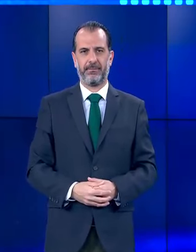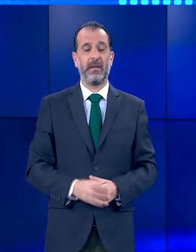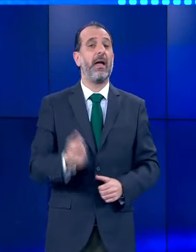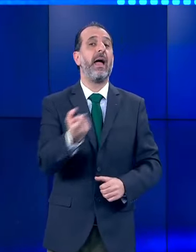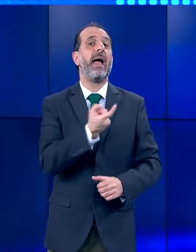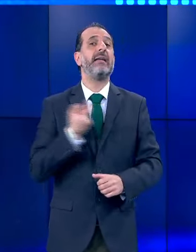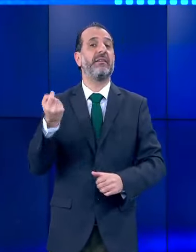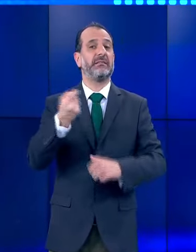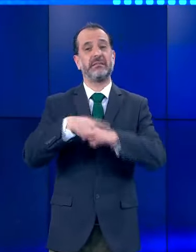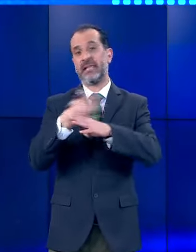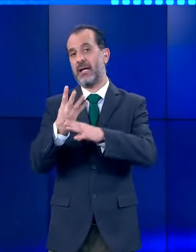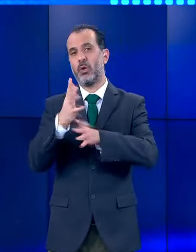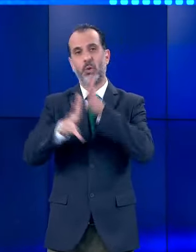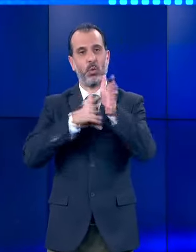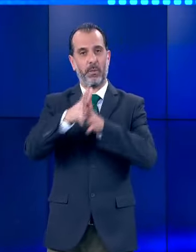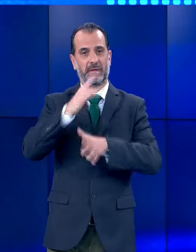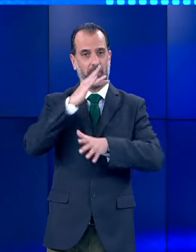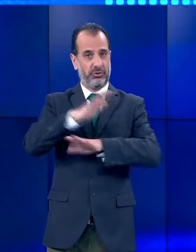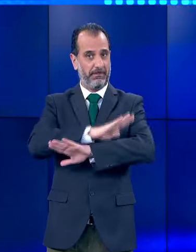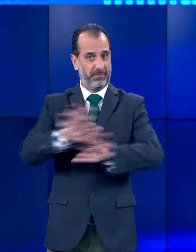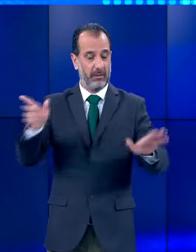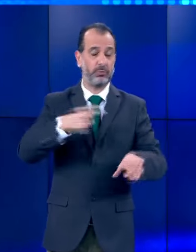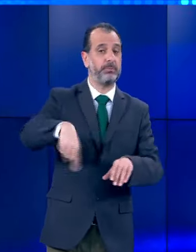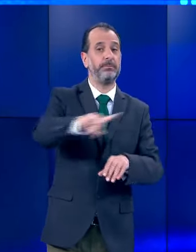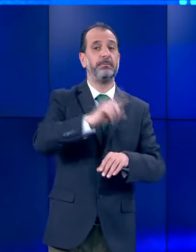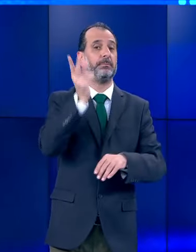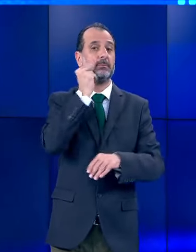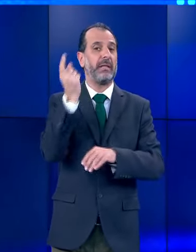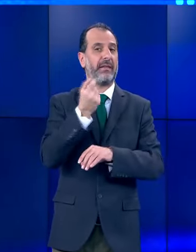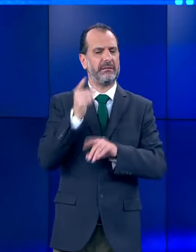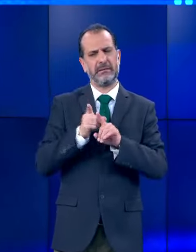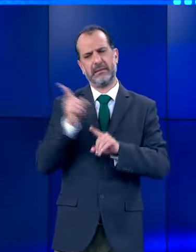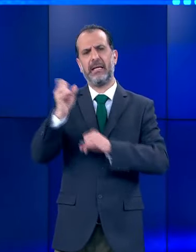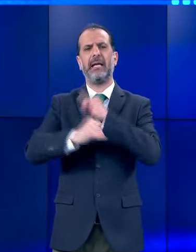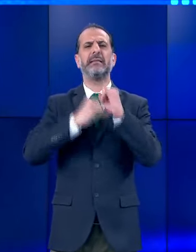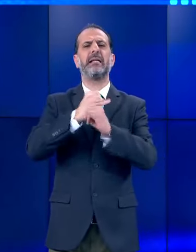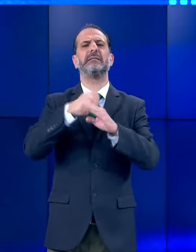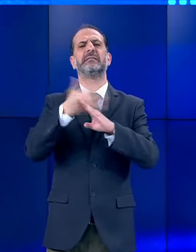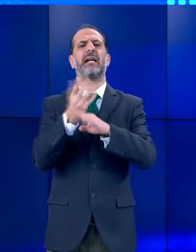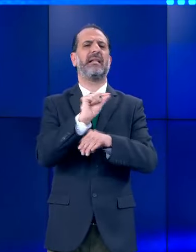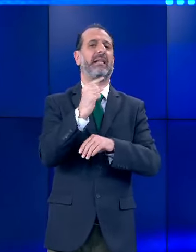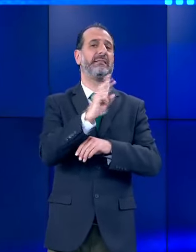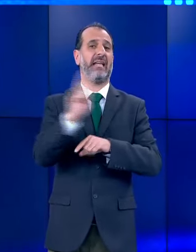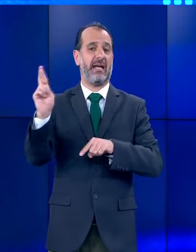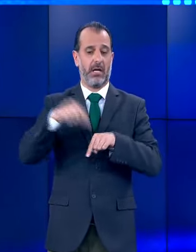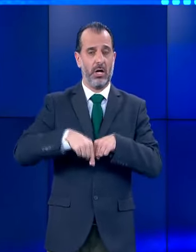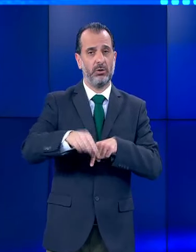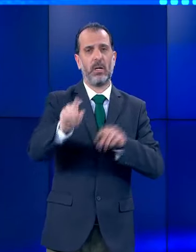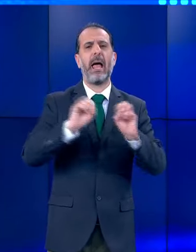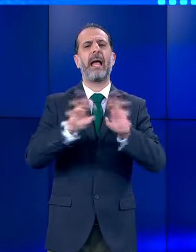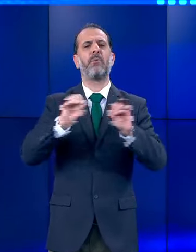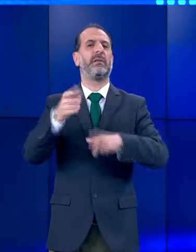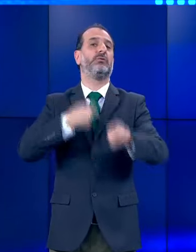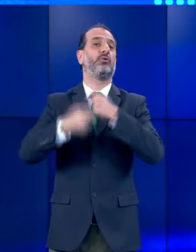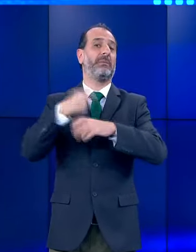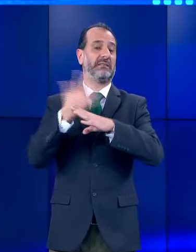Και εδώ τελείωσε και το απογευματινό δελτίο ειδήσεων του Star Channel. Για συνεχή ενημέρωση επισκεφτείτε το star.gr. Ακολουθεί η εκπομπή